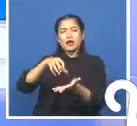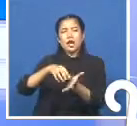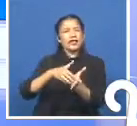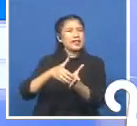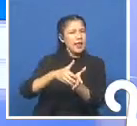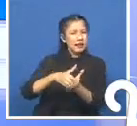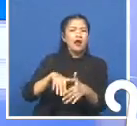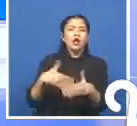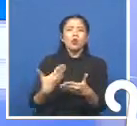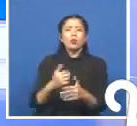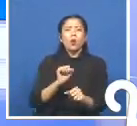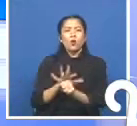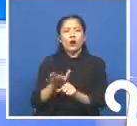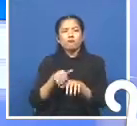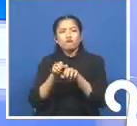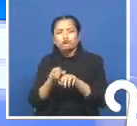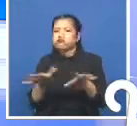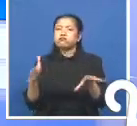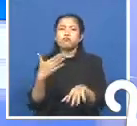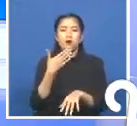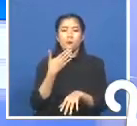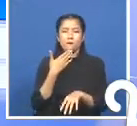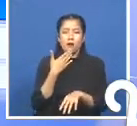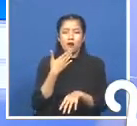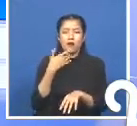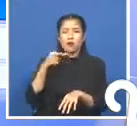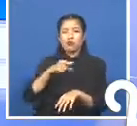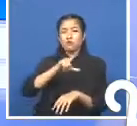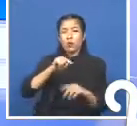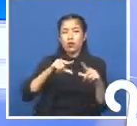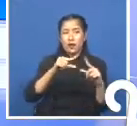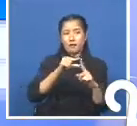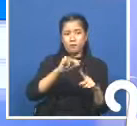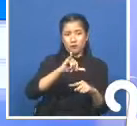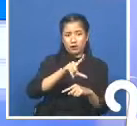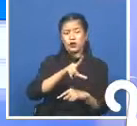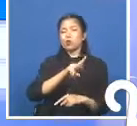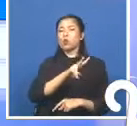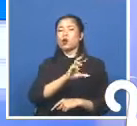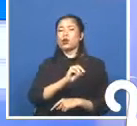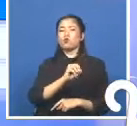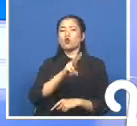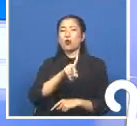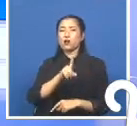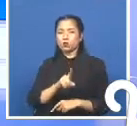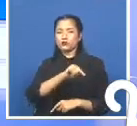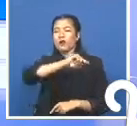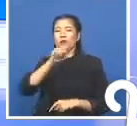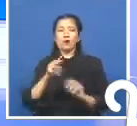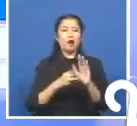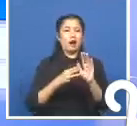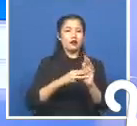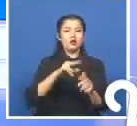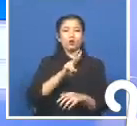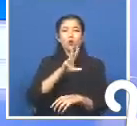atau tingkat penularannya tinggi. Kemudian masih di bulan April 2021 hingga Maret 2022, sasaran berikutnya adalah masyarakat pelaku